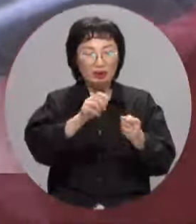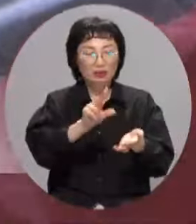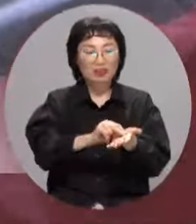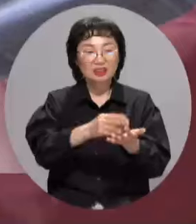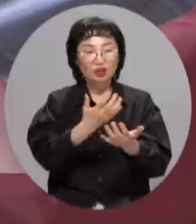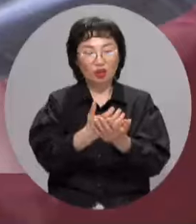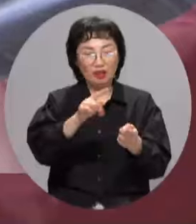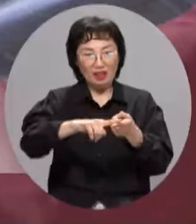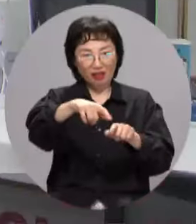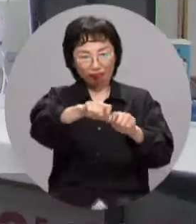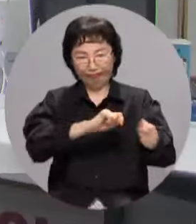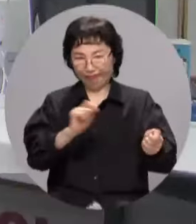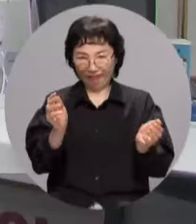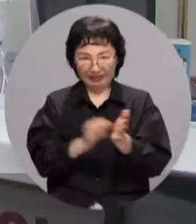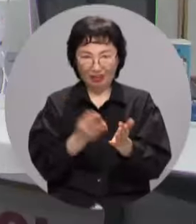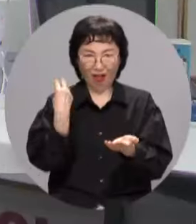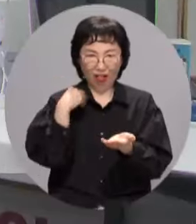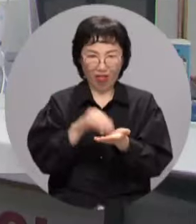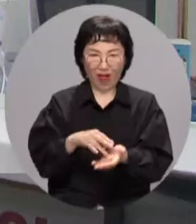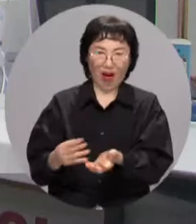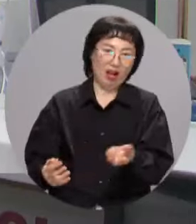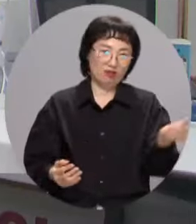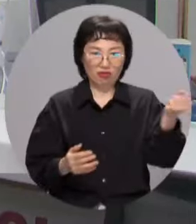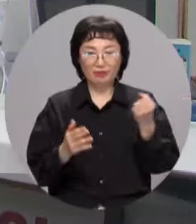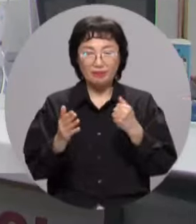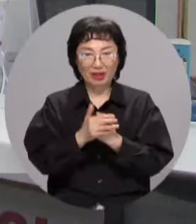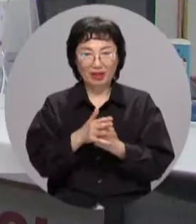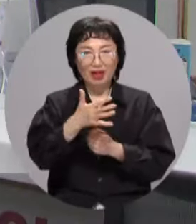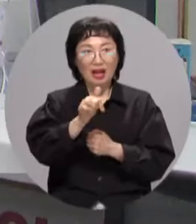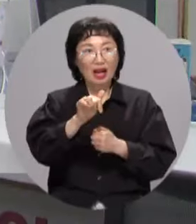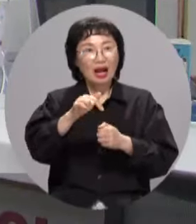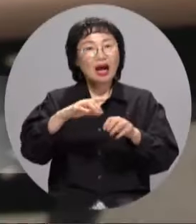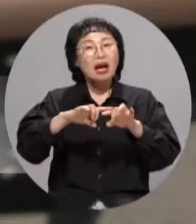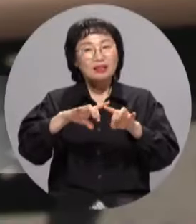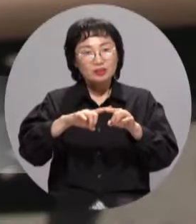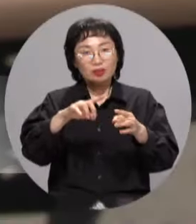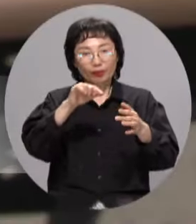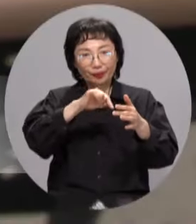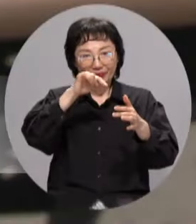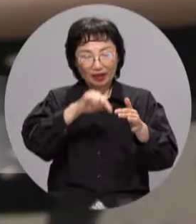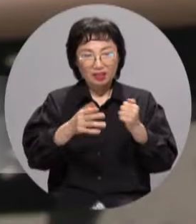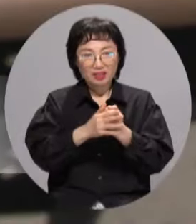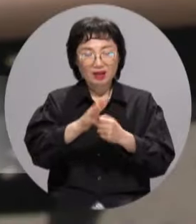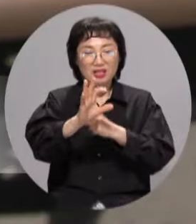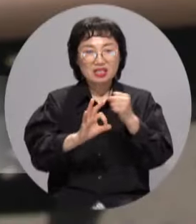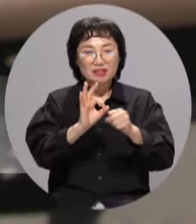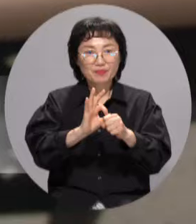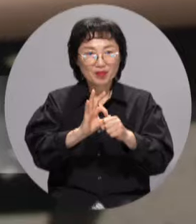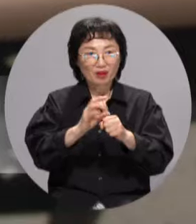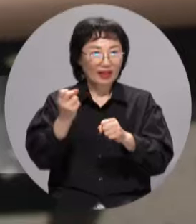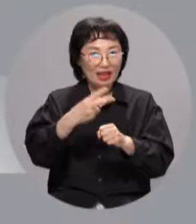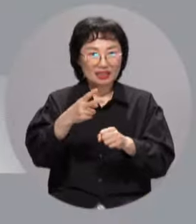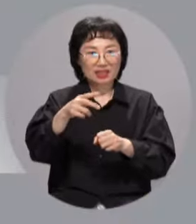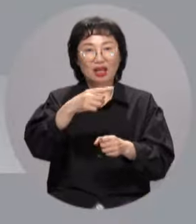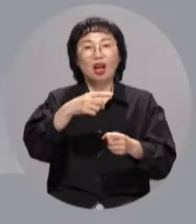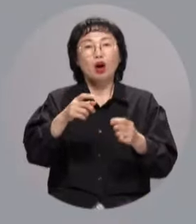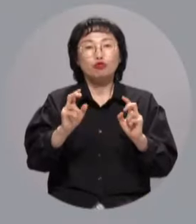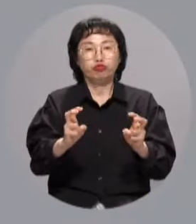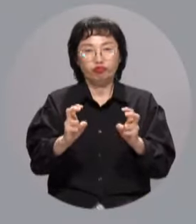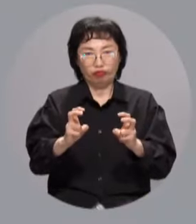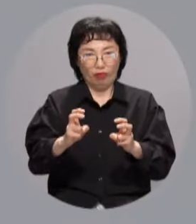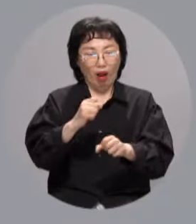갔습니다. 한빛원전 1, 2호기를 10년 재가동하는 절차가 시작되면서 지난해 10월 인근